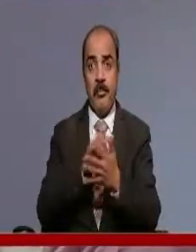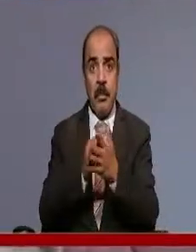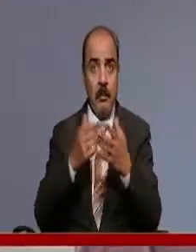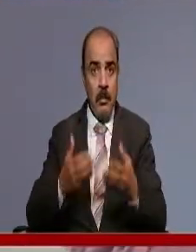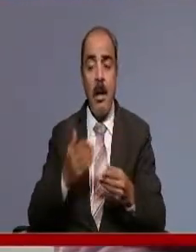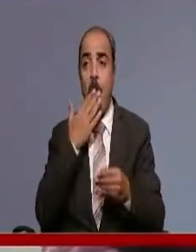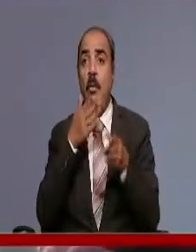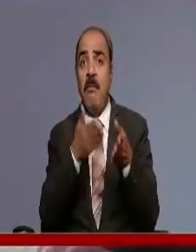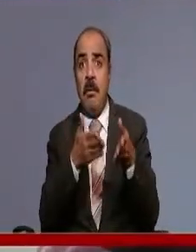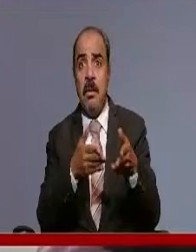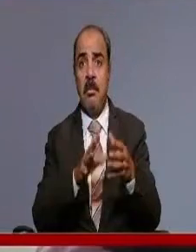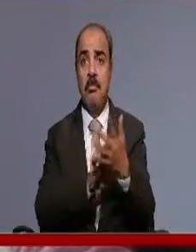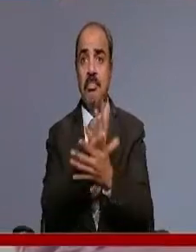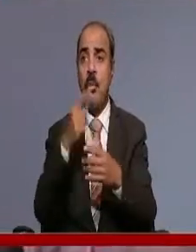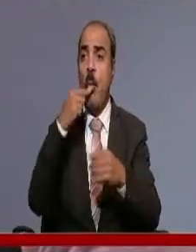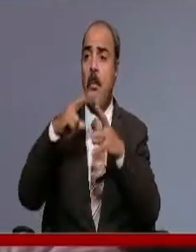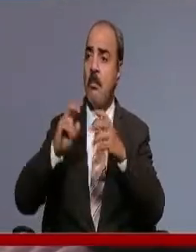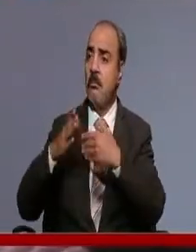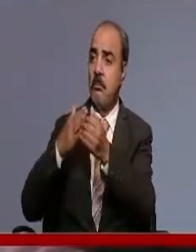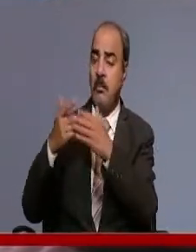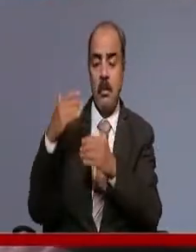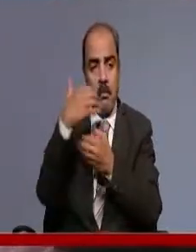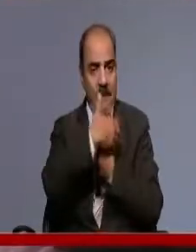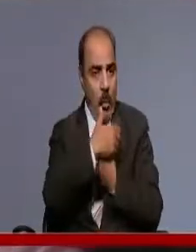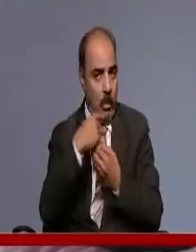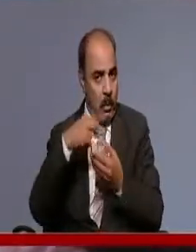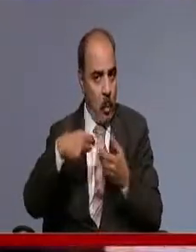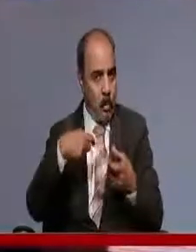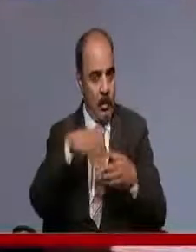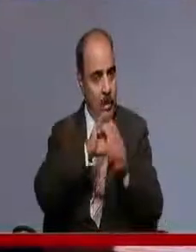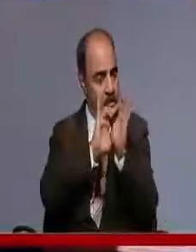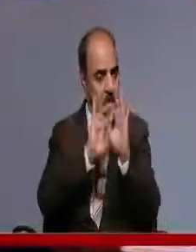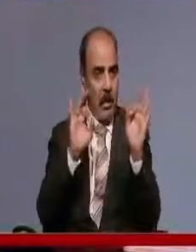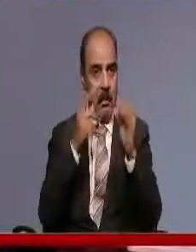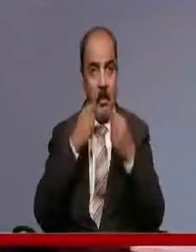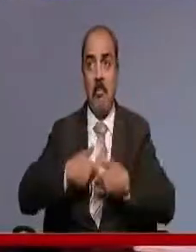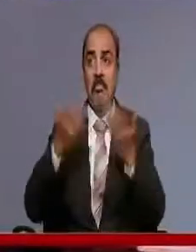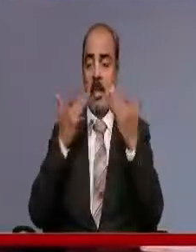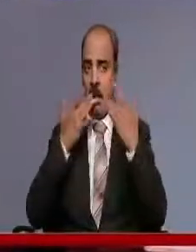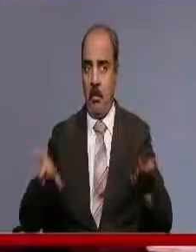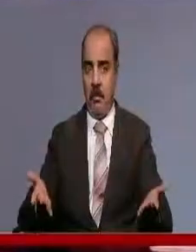وماشي، هل حد بره يعرف البيت ده جواه ايه؟ اديكي ماشيه امورها كده وساطره بيتها، ما بتروحش تشتكي لحد.